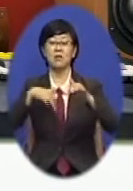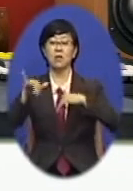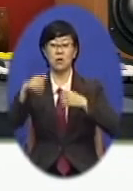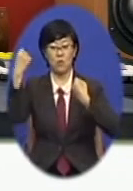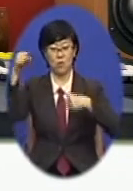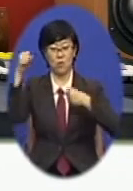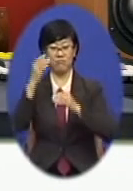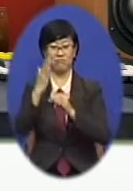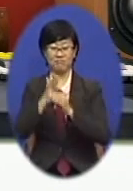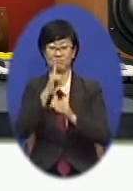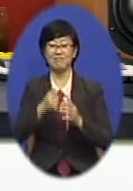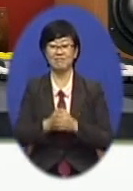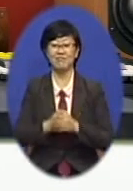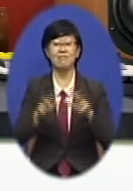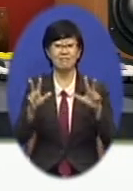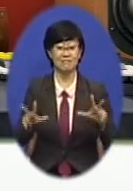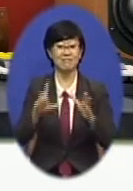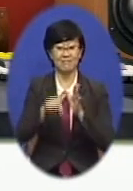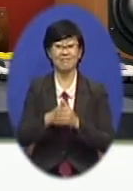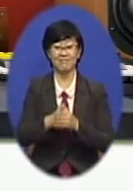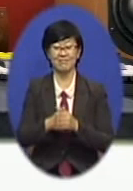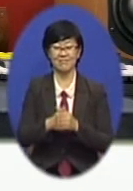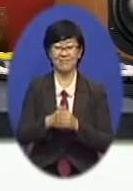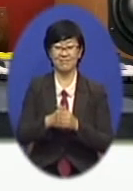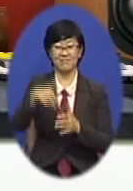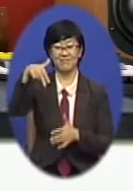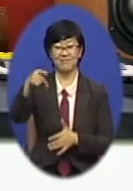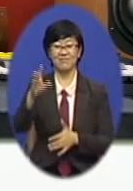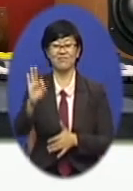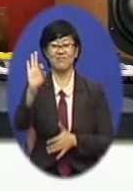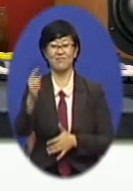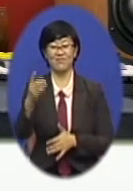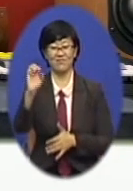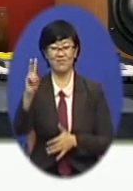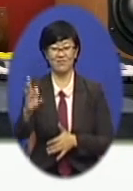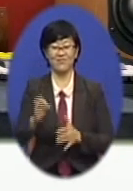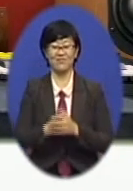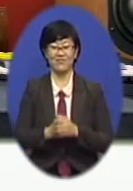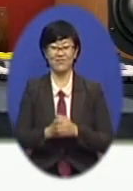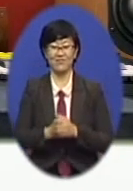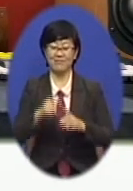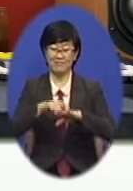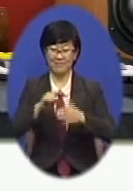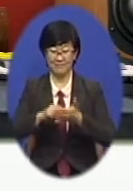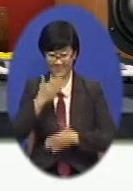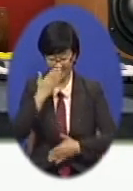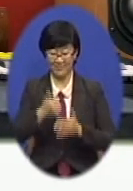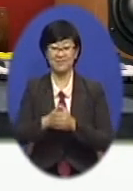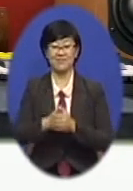있어요. 백담사에서 그래요? 하고 있어요. 지금 이 시간에 백담사에 계실 거예요. 네, 누군지 알겠네요. 네, 아주 마음 착한